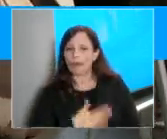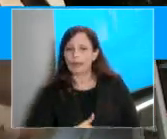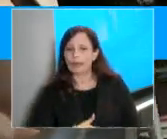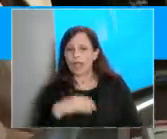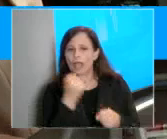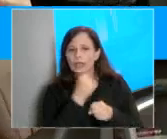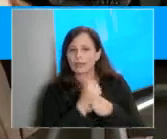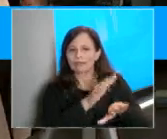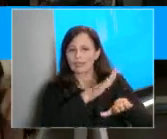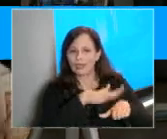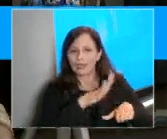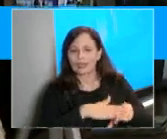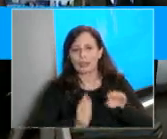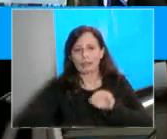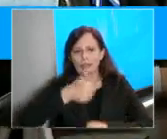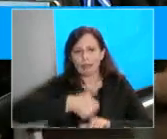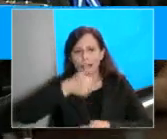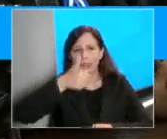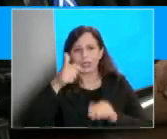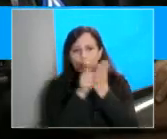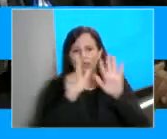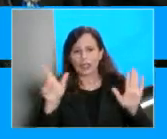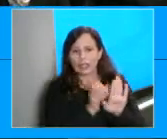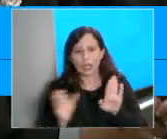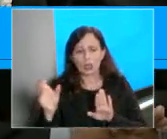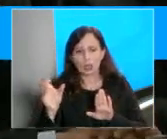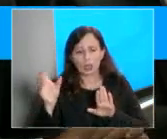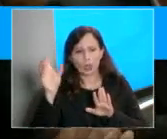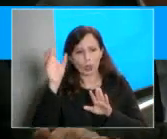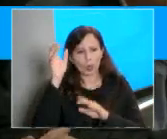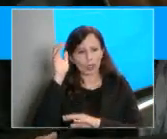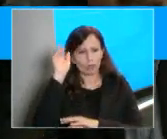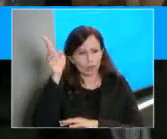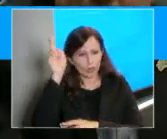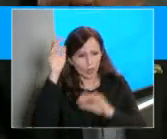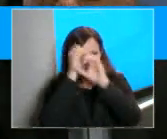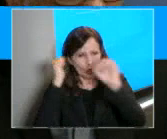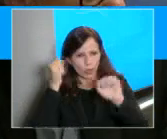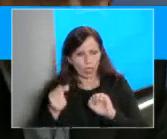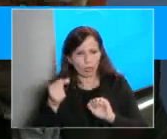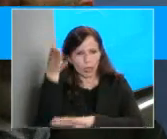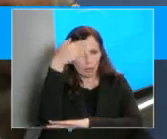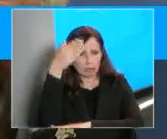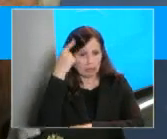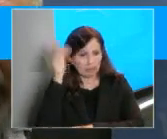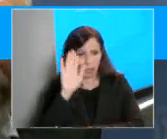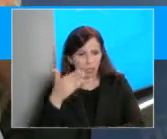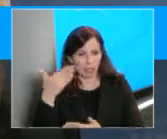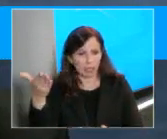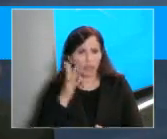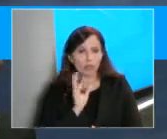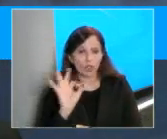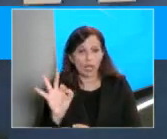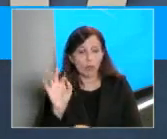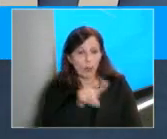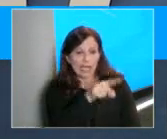ג'ובים, או תפקידים, או צרים, 17 מינויי שגרירים במדינות שאף אחד מאיתנו לא יודע את השמות שלהם, אז הסחטן